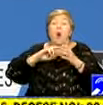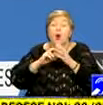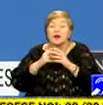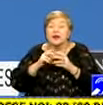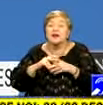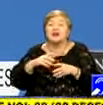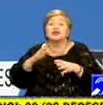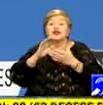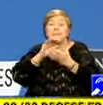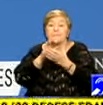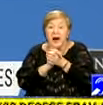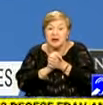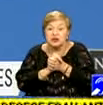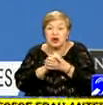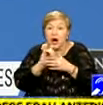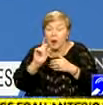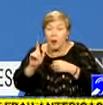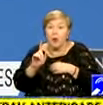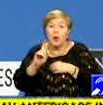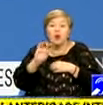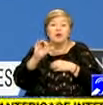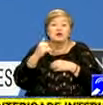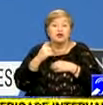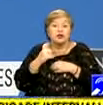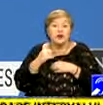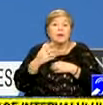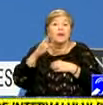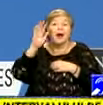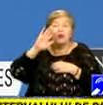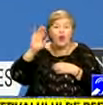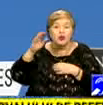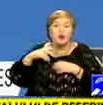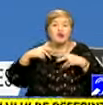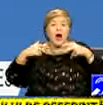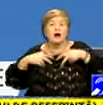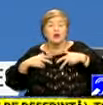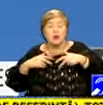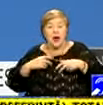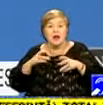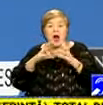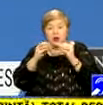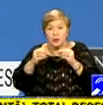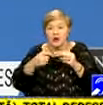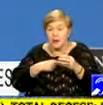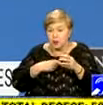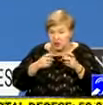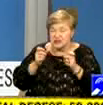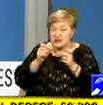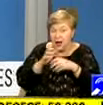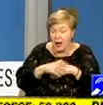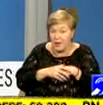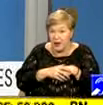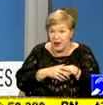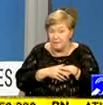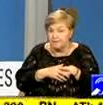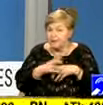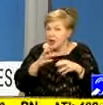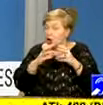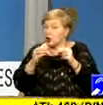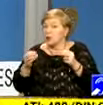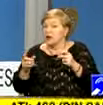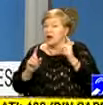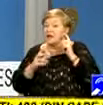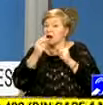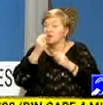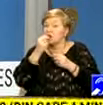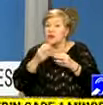KFOR, precum și sprijinul direct pentru partenerii noștri din Moldova și Ucraina. România conduce prin exemplu când vine vorba de